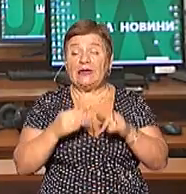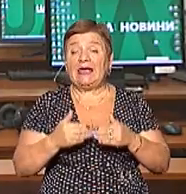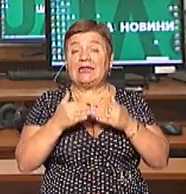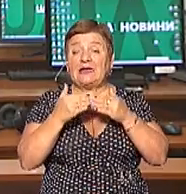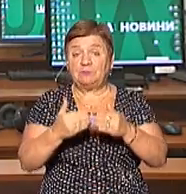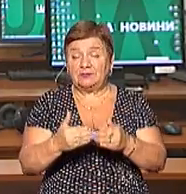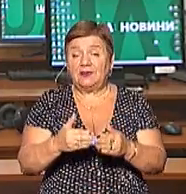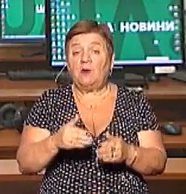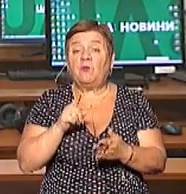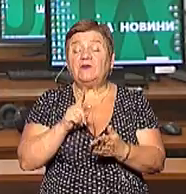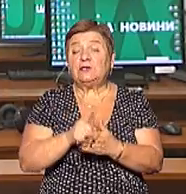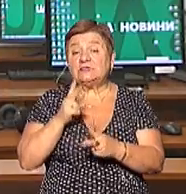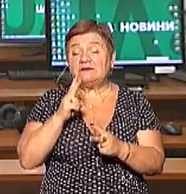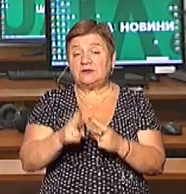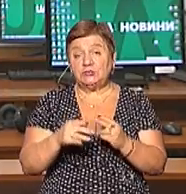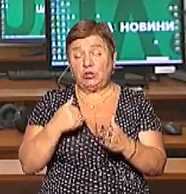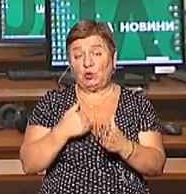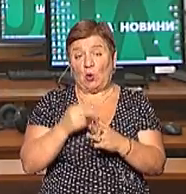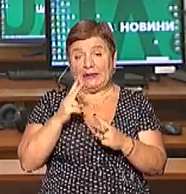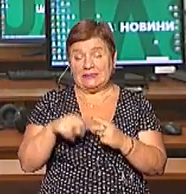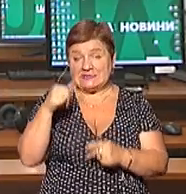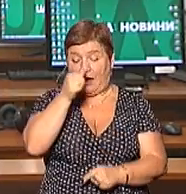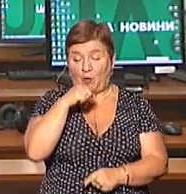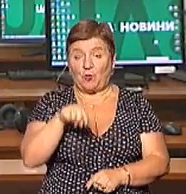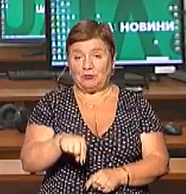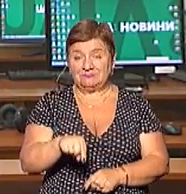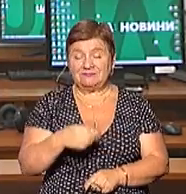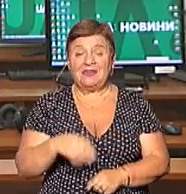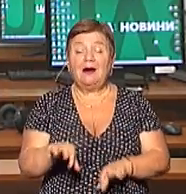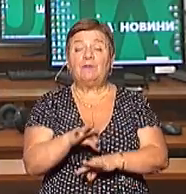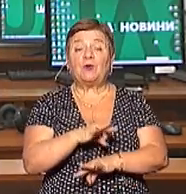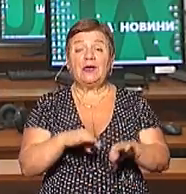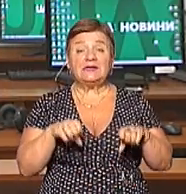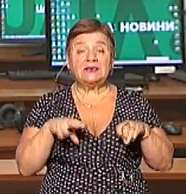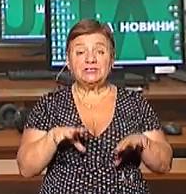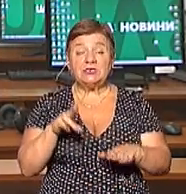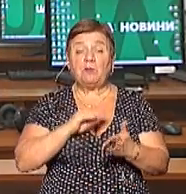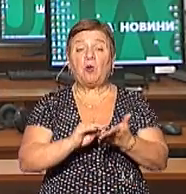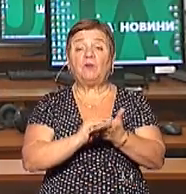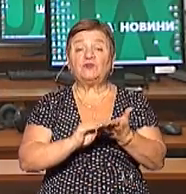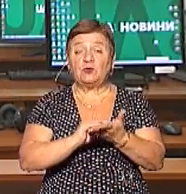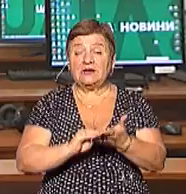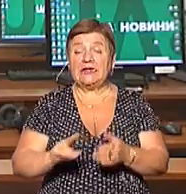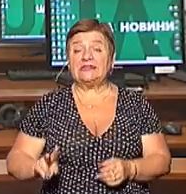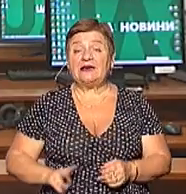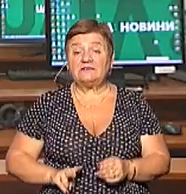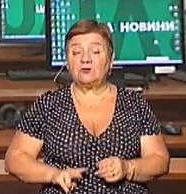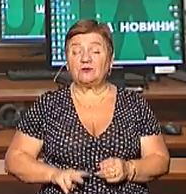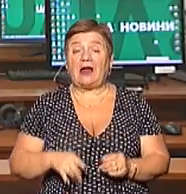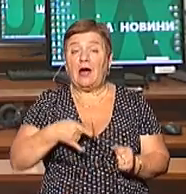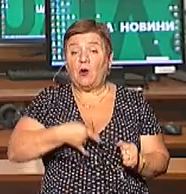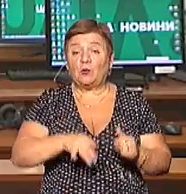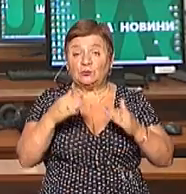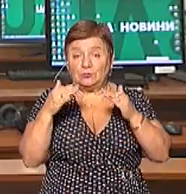ремонту площі мають завершити до кінця року. Проект рішення про повторний конкурс на посаду директора пологового